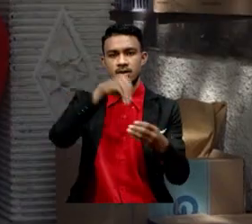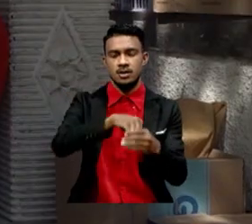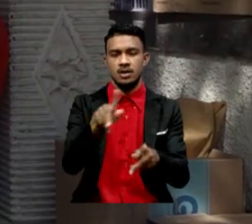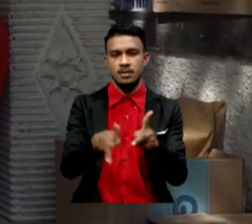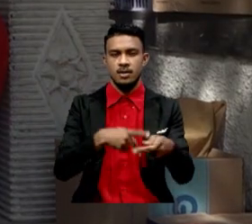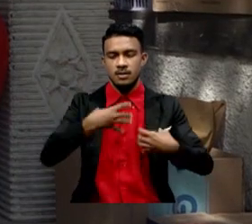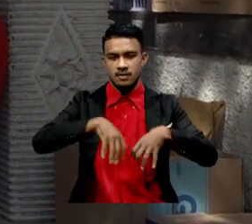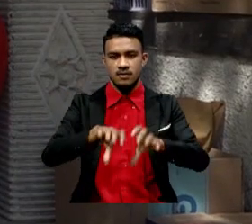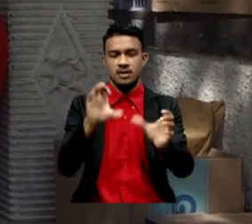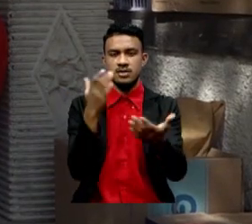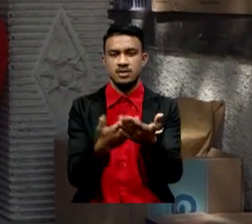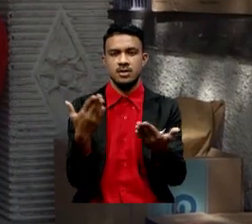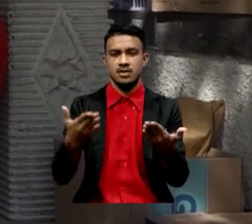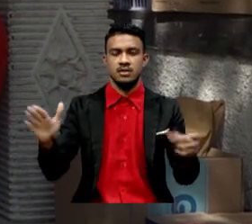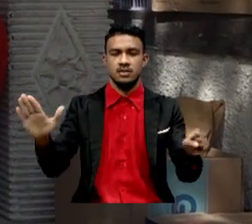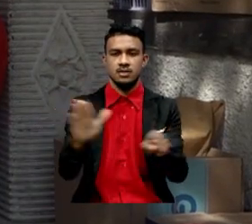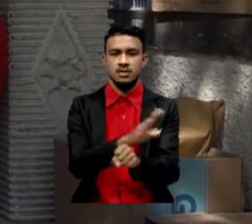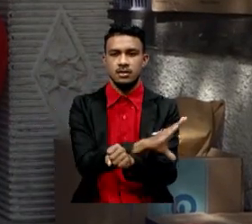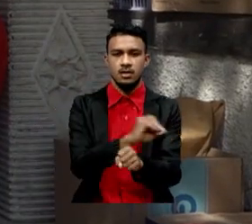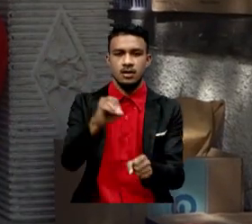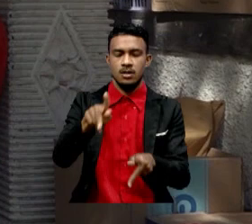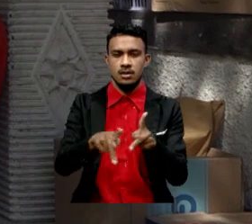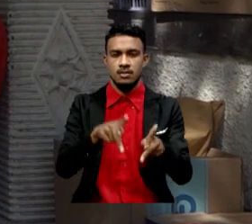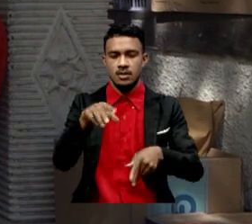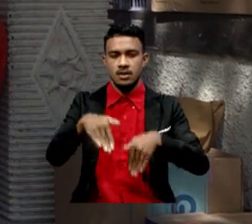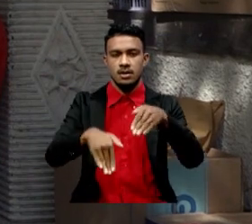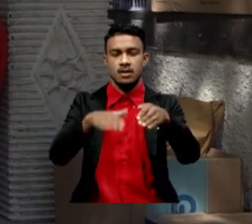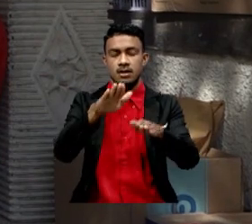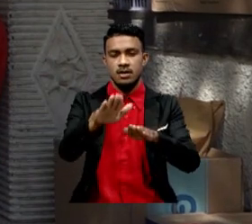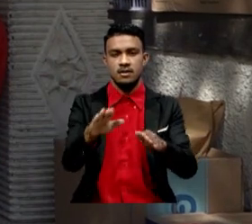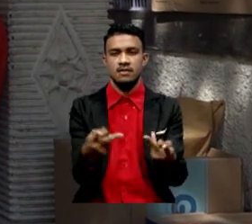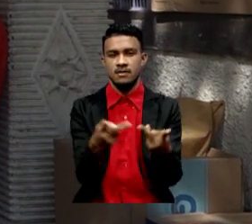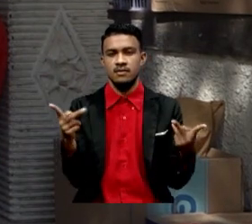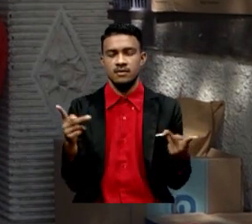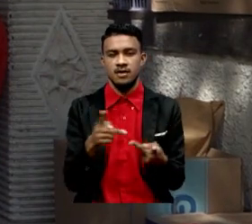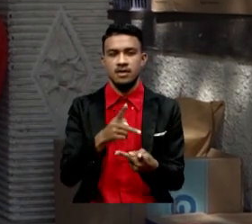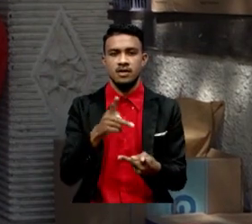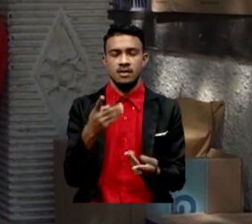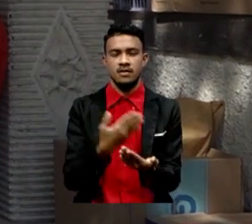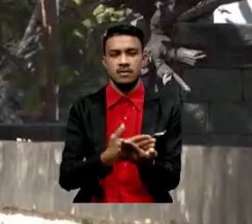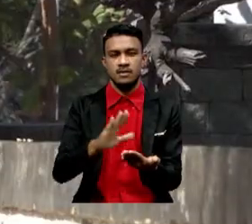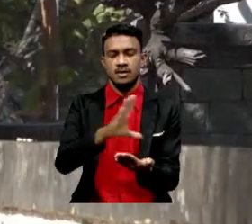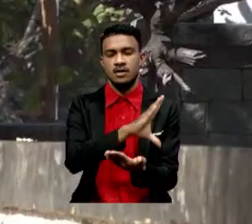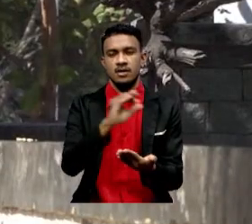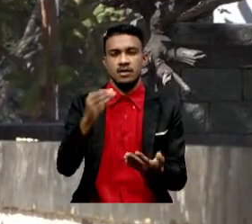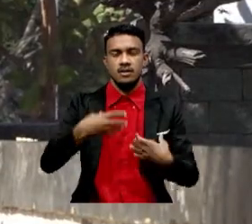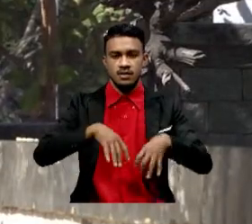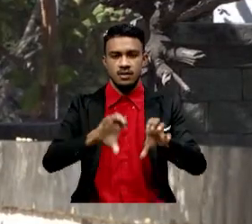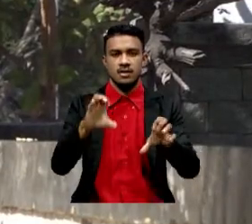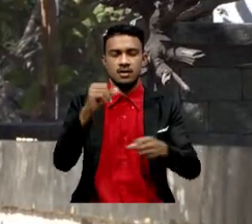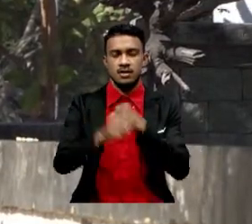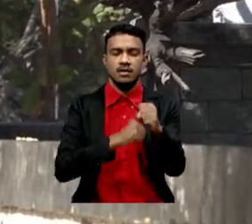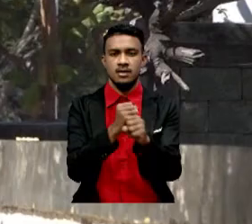hirak ne, okupa de trotuar ho di halo negosio. Fan durante tinam barak iha fatin ne. Mai be